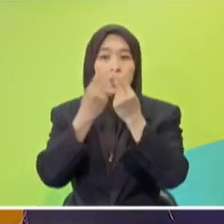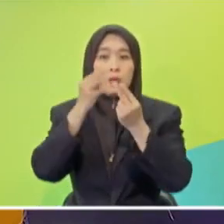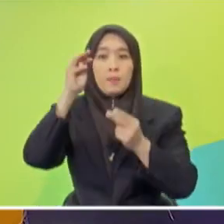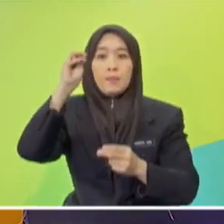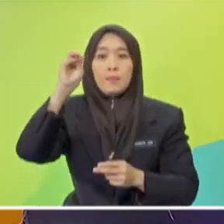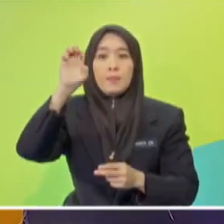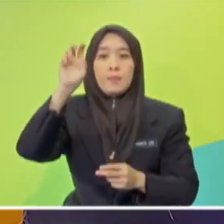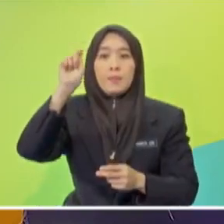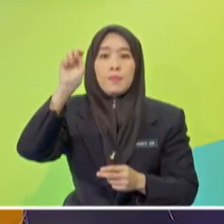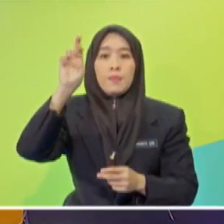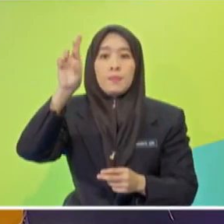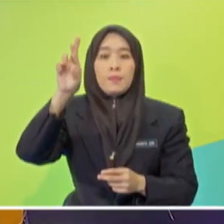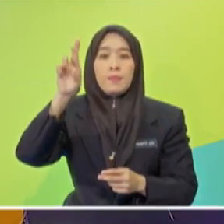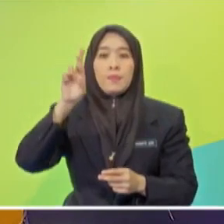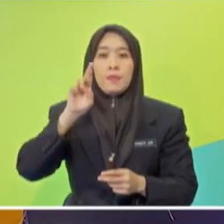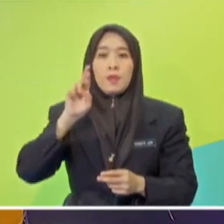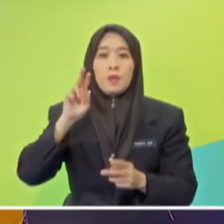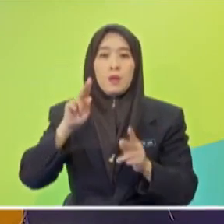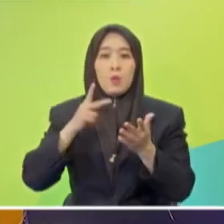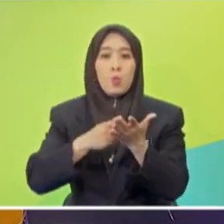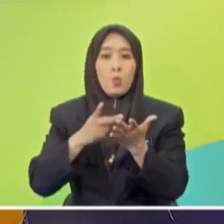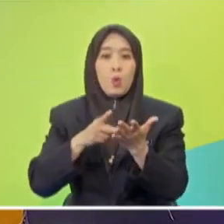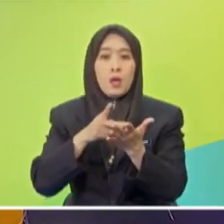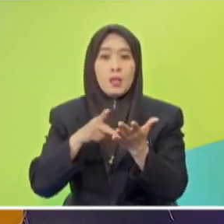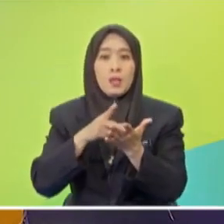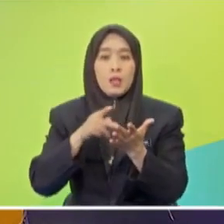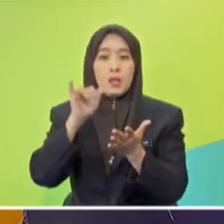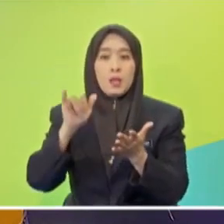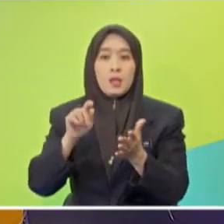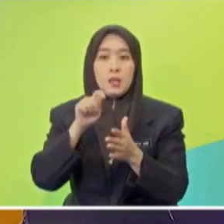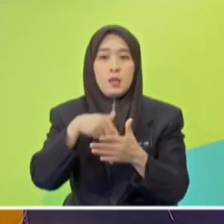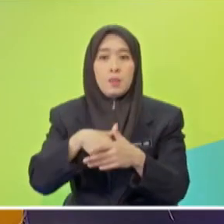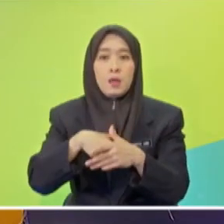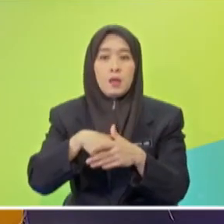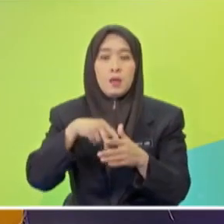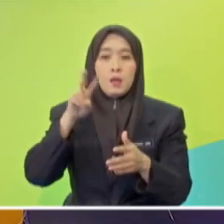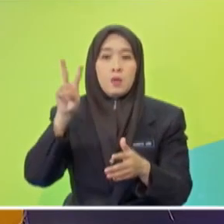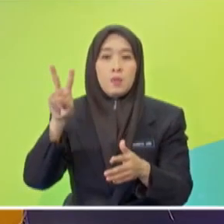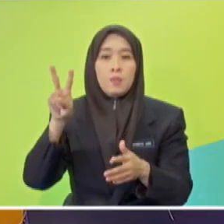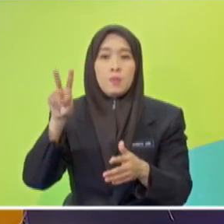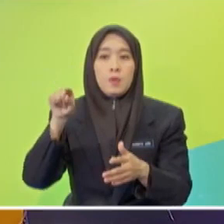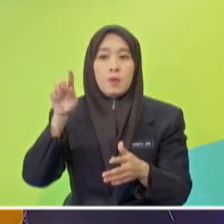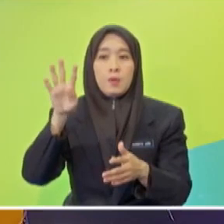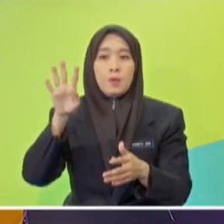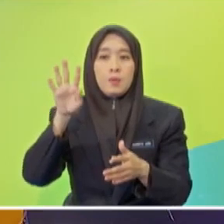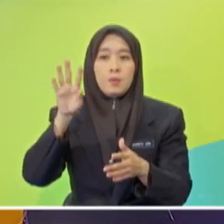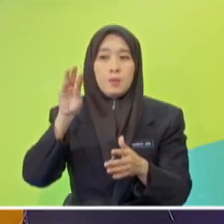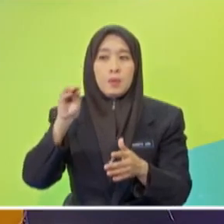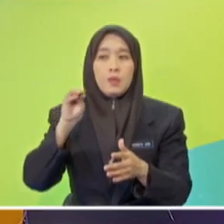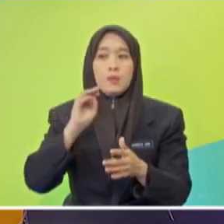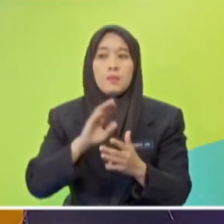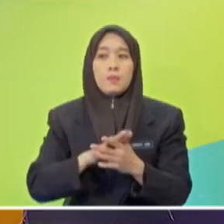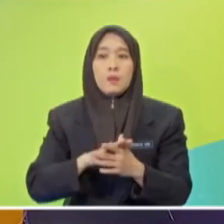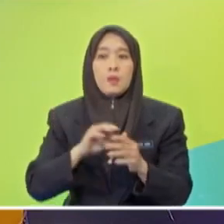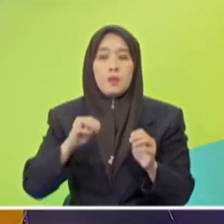jadi quantity yang terlibat adalah 4 populehan 2 mmm jadi murid-murid di rumah boleh